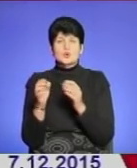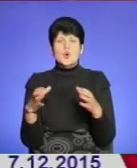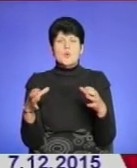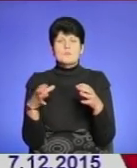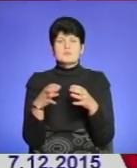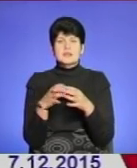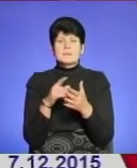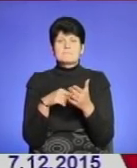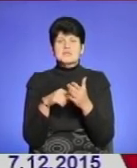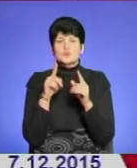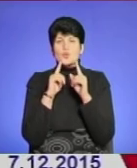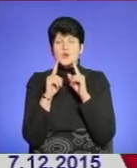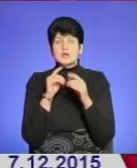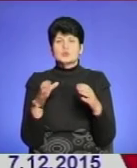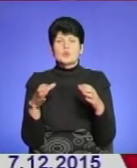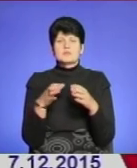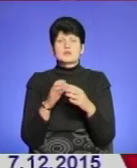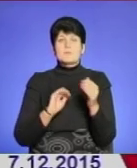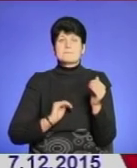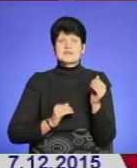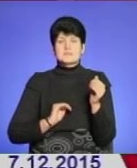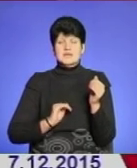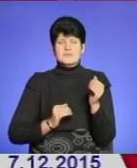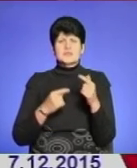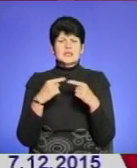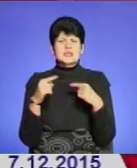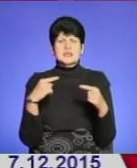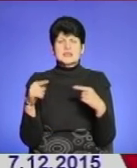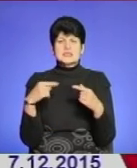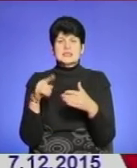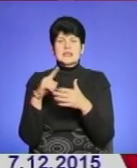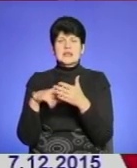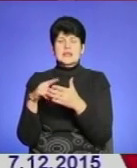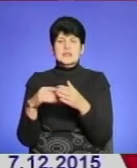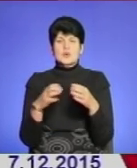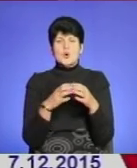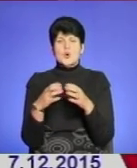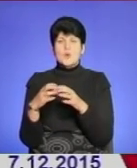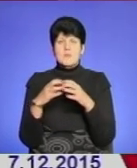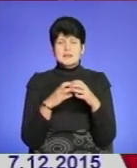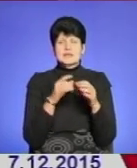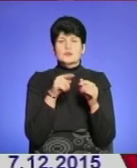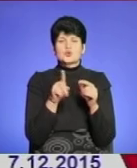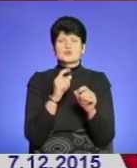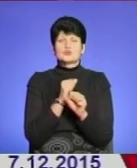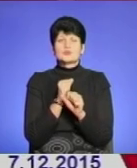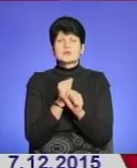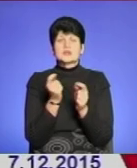Об'єднуємо міську раду, об'єднуємо підприємців, різні релігійні громади для того, щоб щось зробити